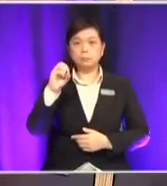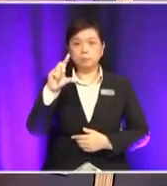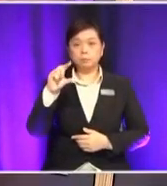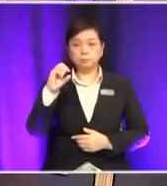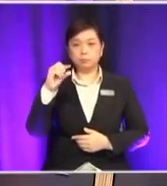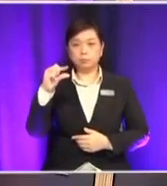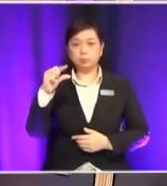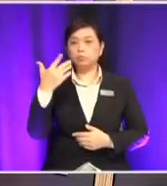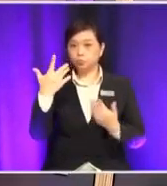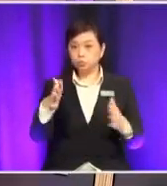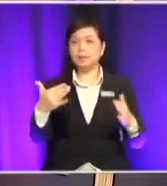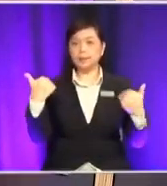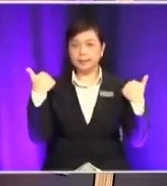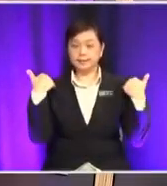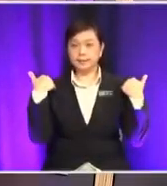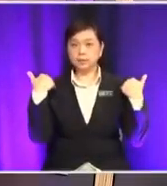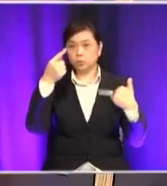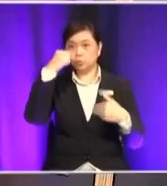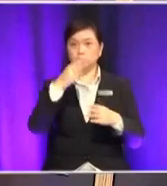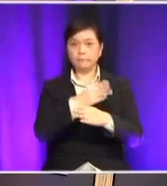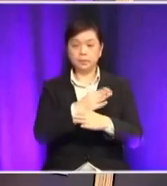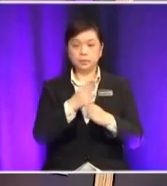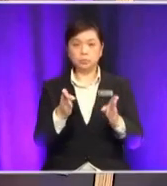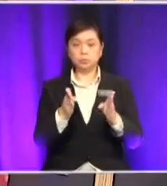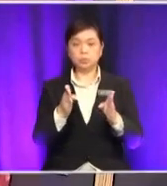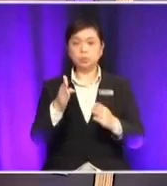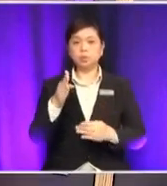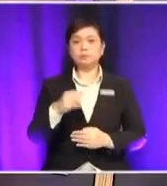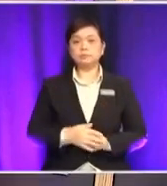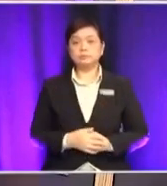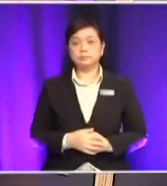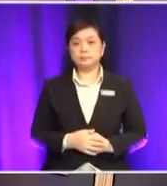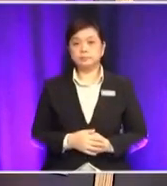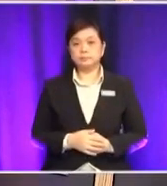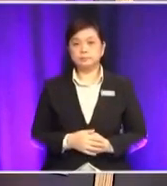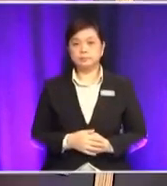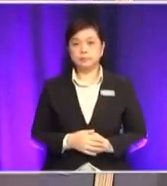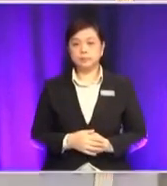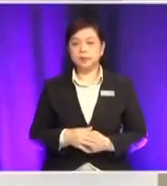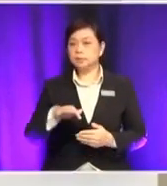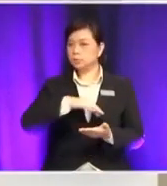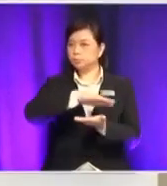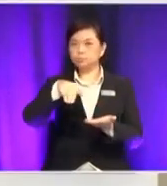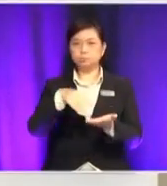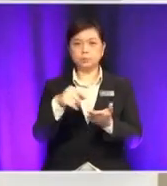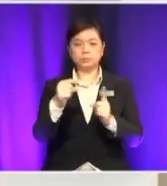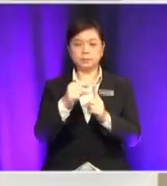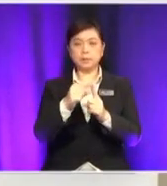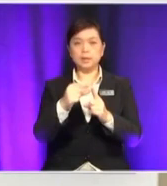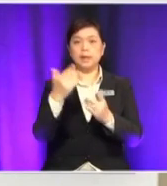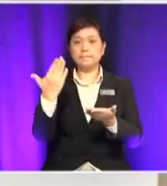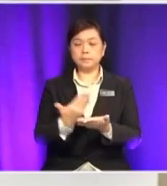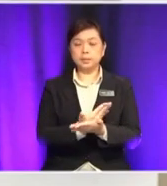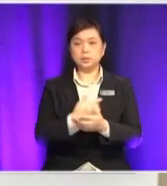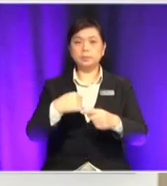di sini ya Oke untuk membentuk bayi-bayian dan Tetra Ini semua adalah perkataan yang baru apabila Kromosom homolog